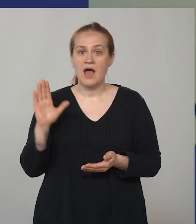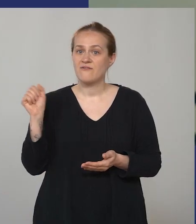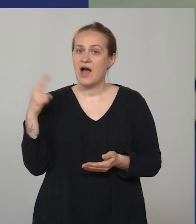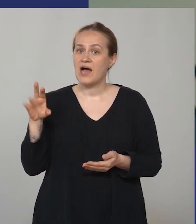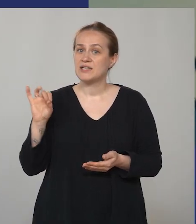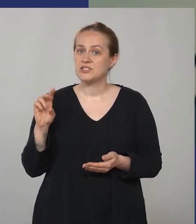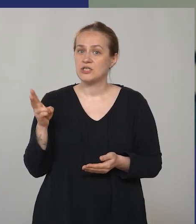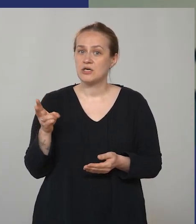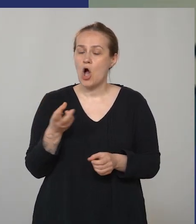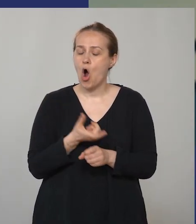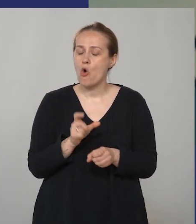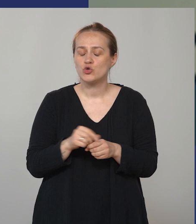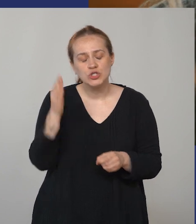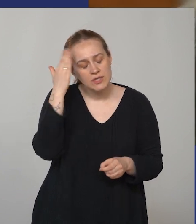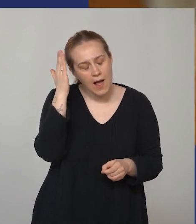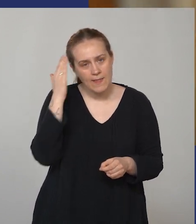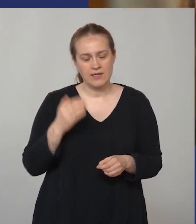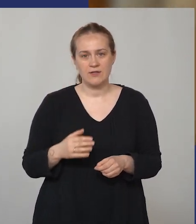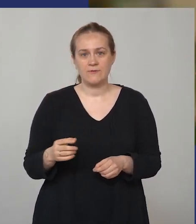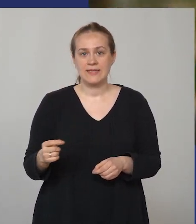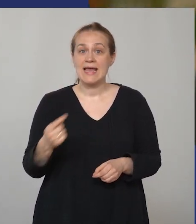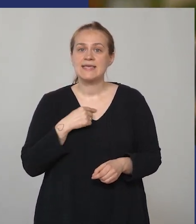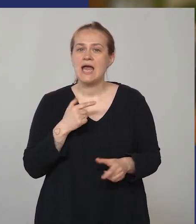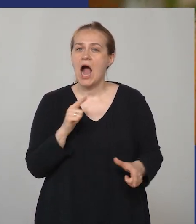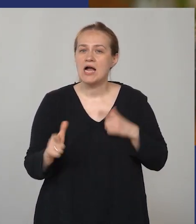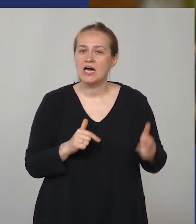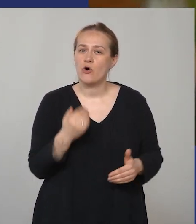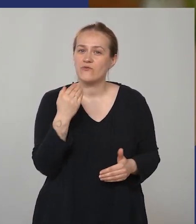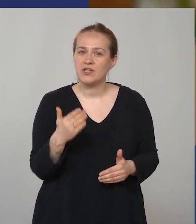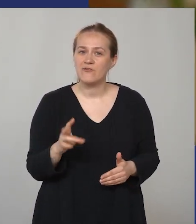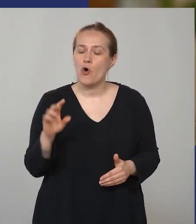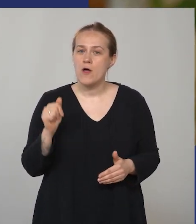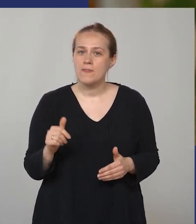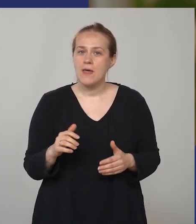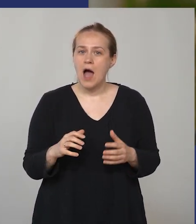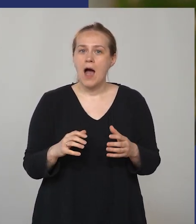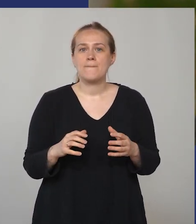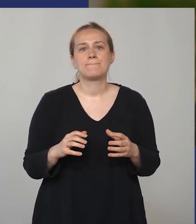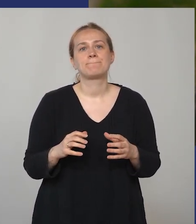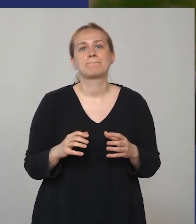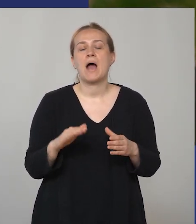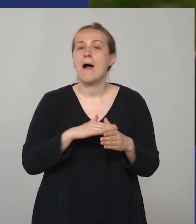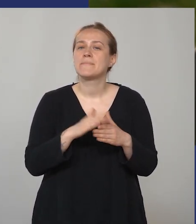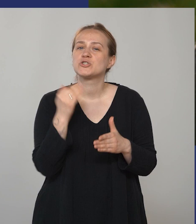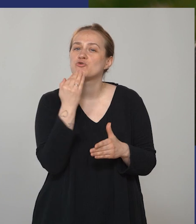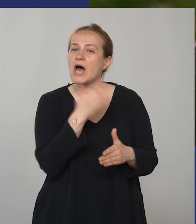Вадик очень талантливый. И я готовлю его на международный конкурс Рахманинова.